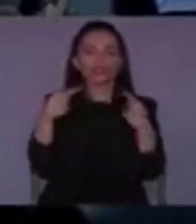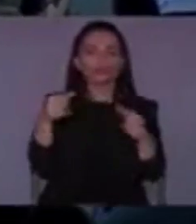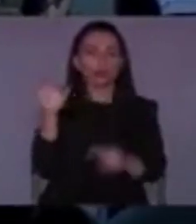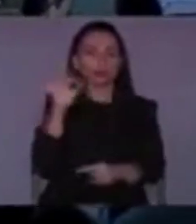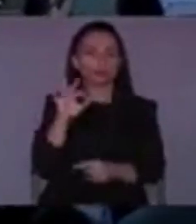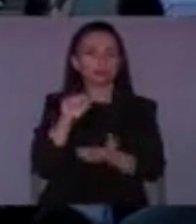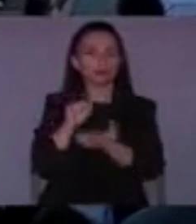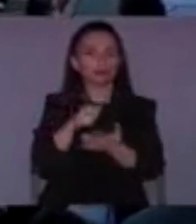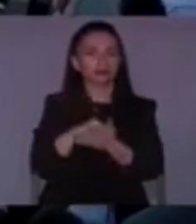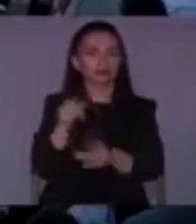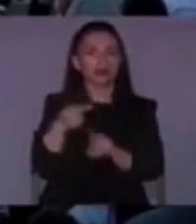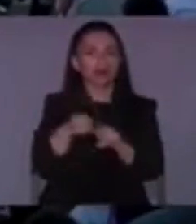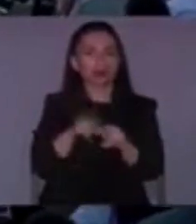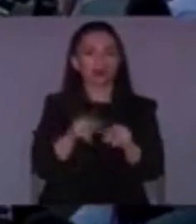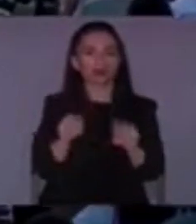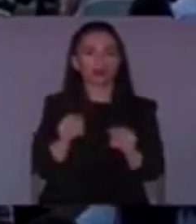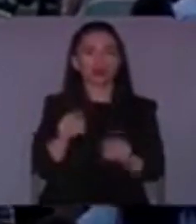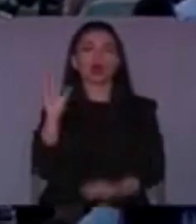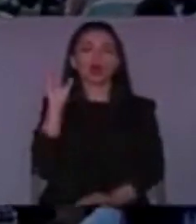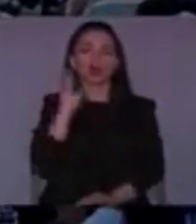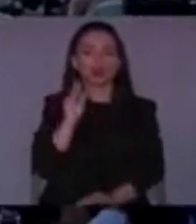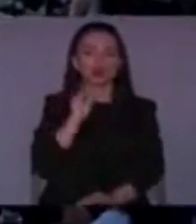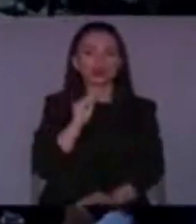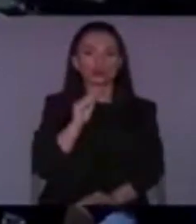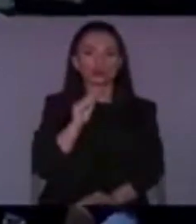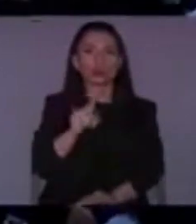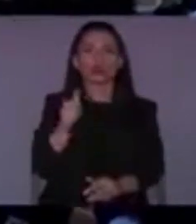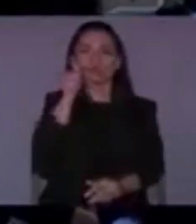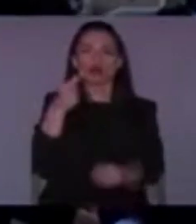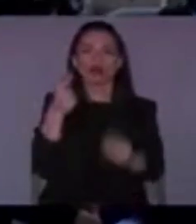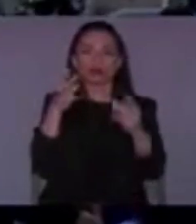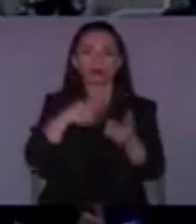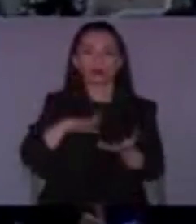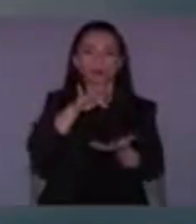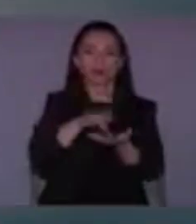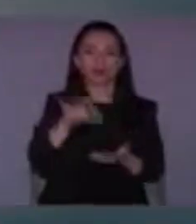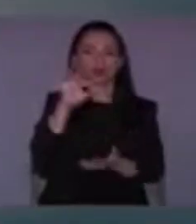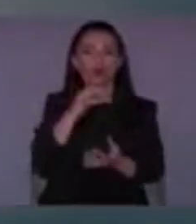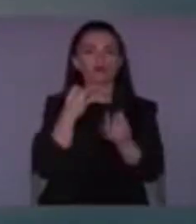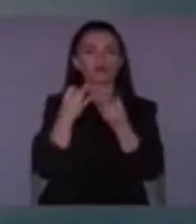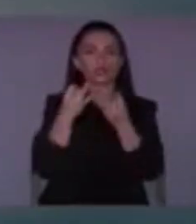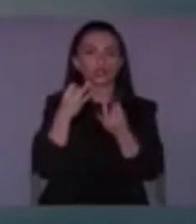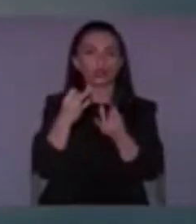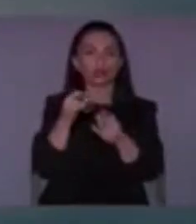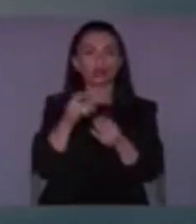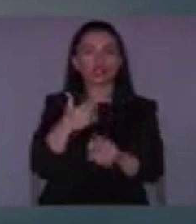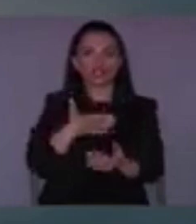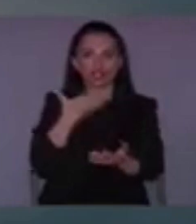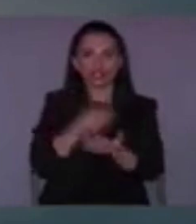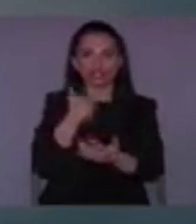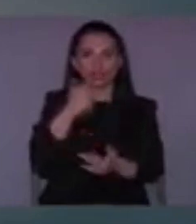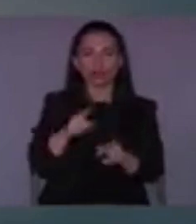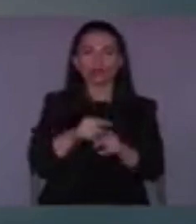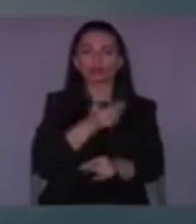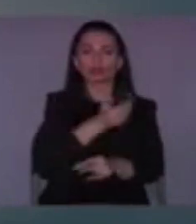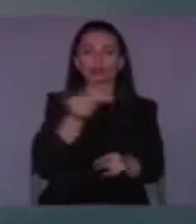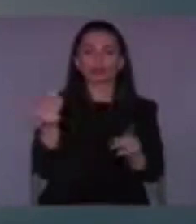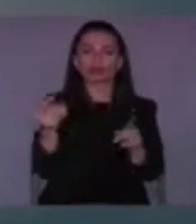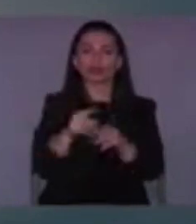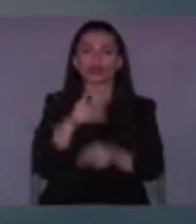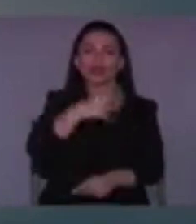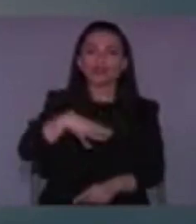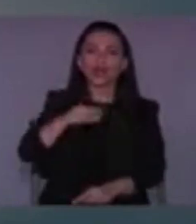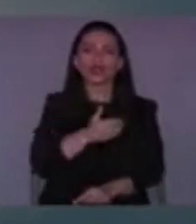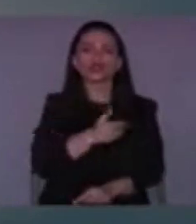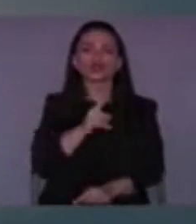გამო. ამიტომ, როდესაც ხვალინდელ თბილისზე ვსაუბრობთ, ჩემი, თქვენი და ყველა სურვილი